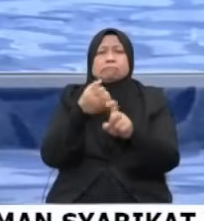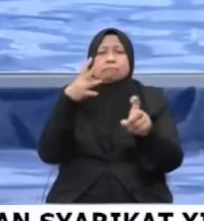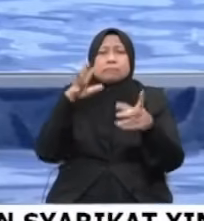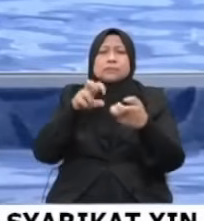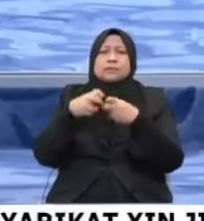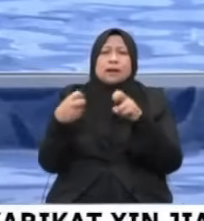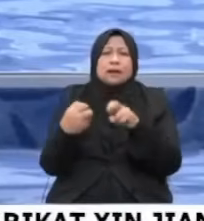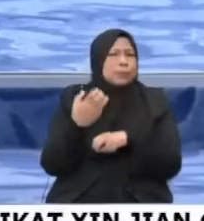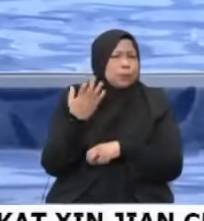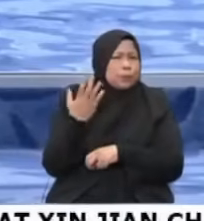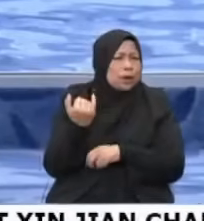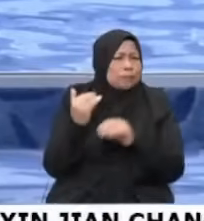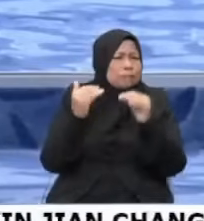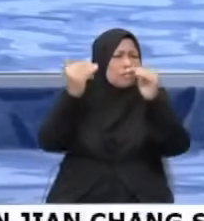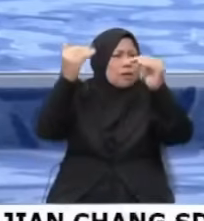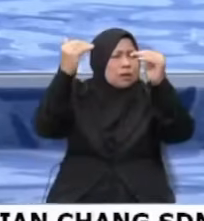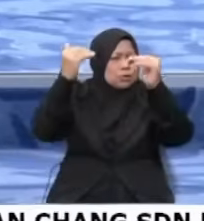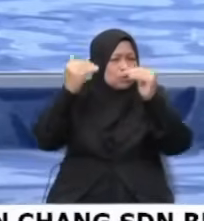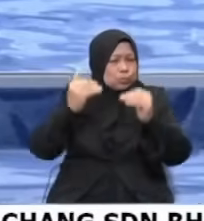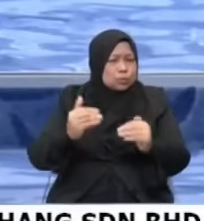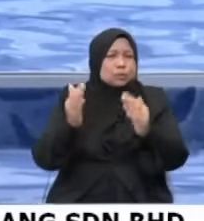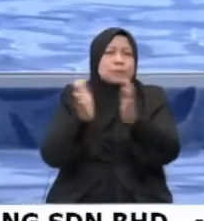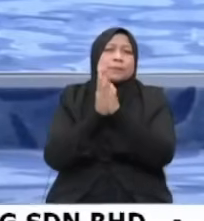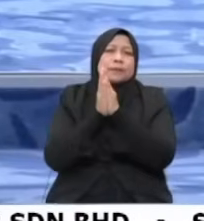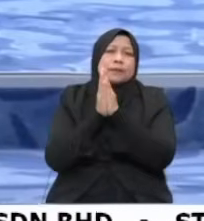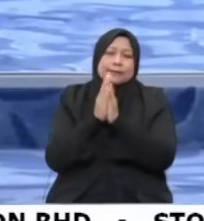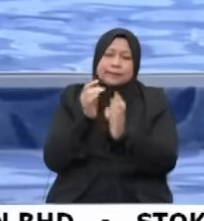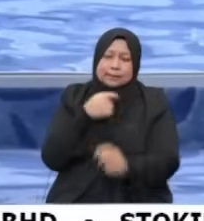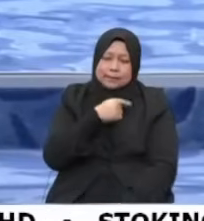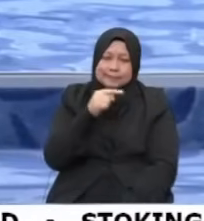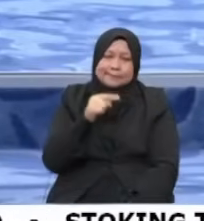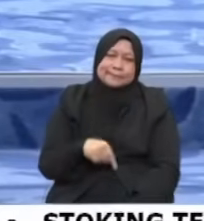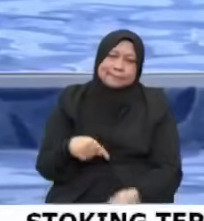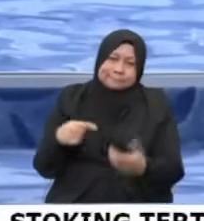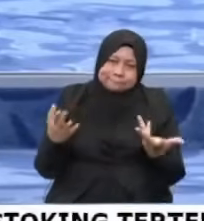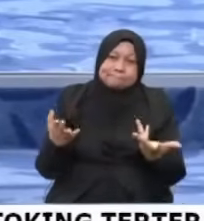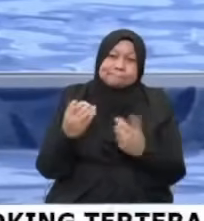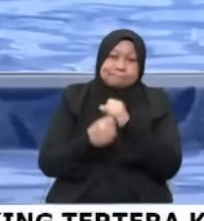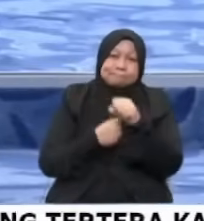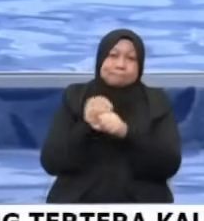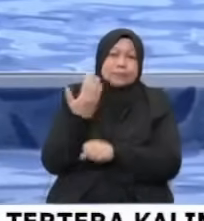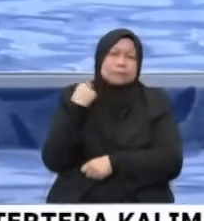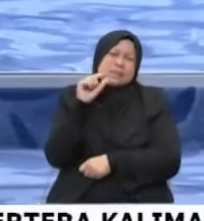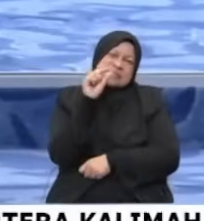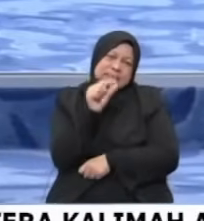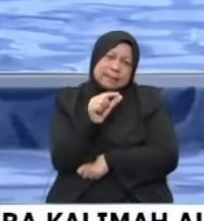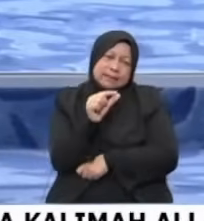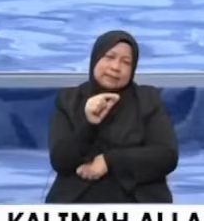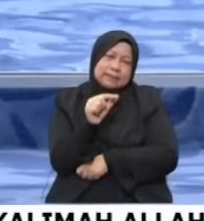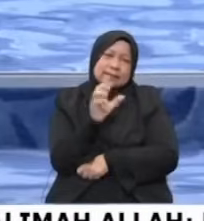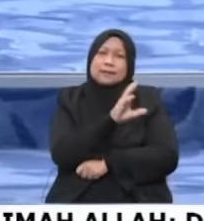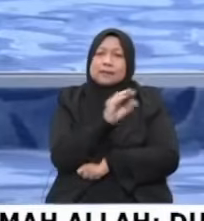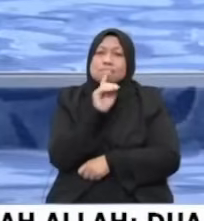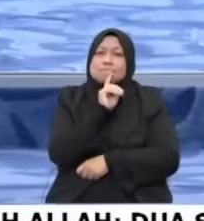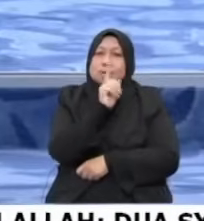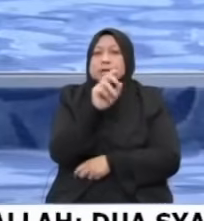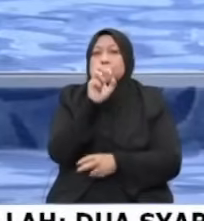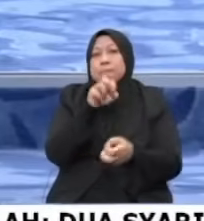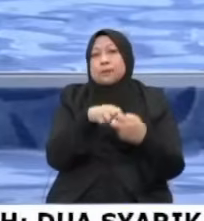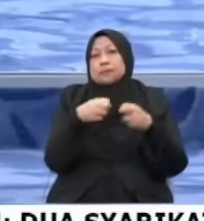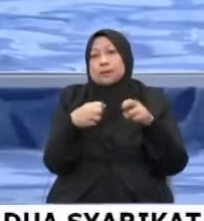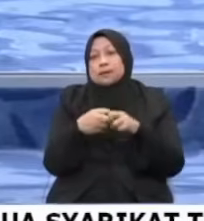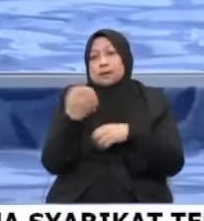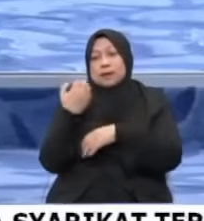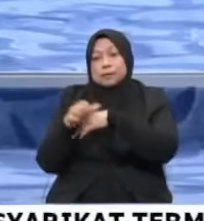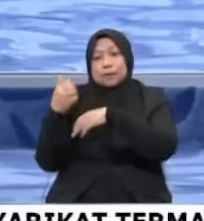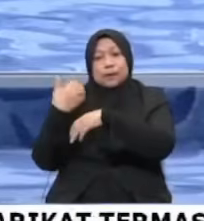kerana menurunnya permintaan di negara China terutama tahun lalu sedikit dan ini mengesankan bagi ne-negara